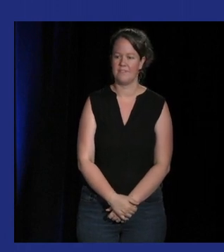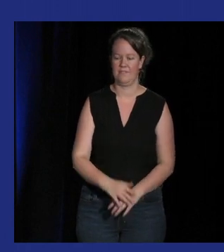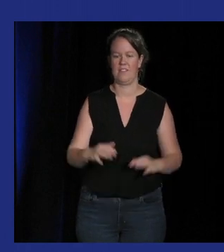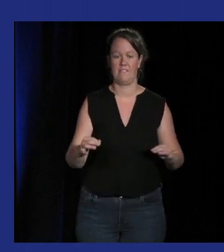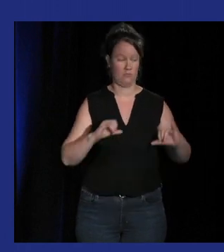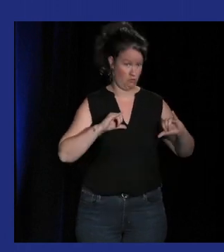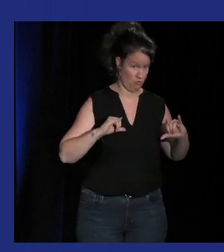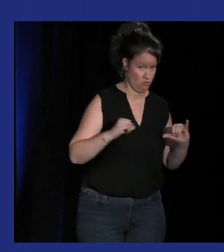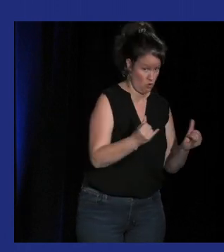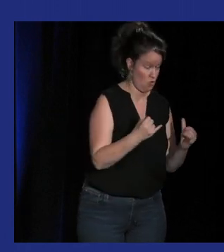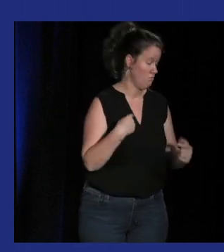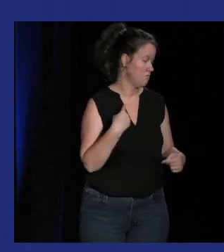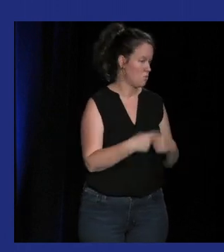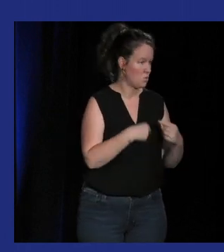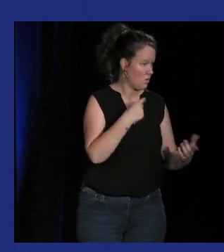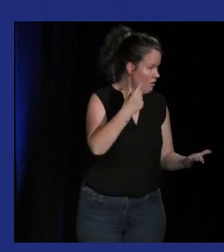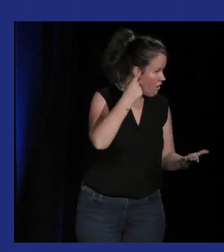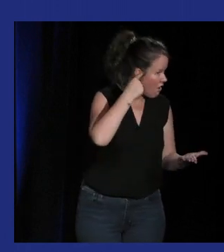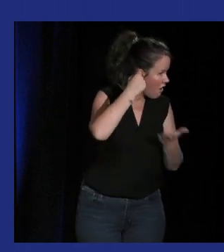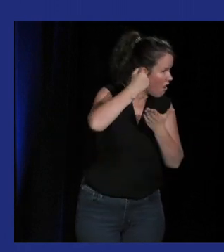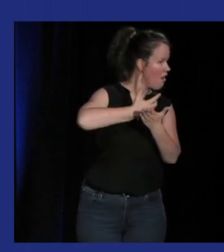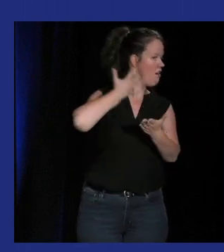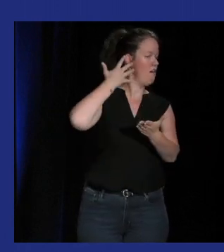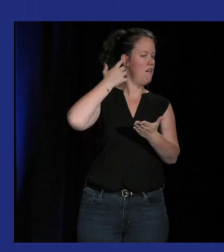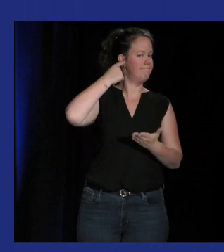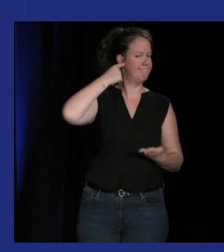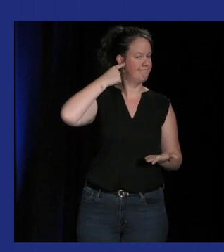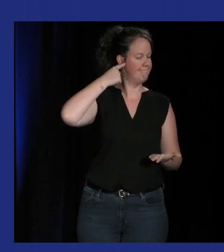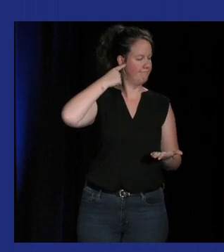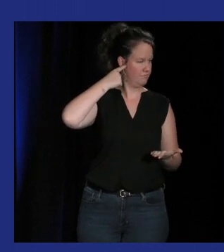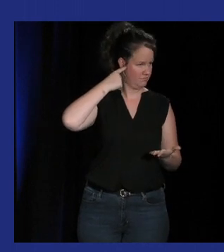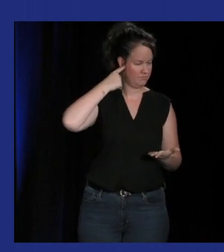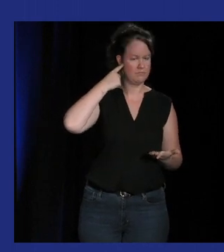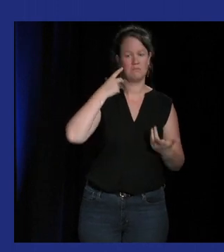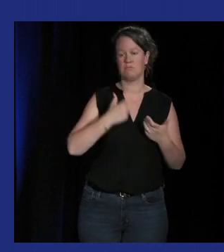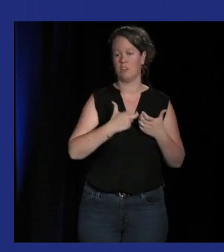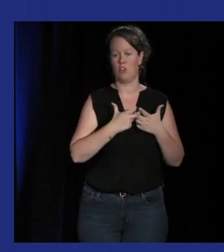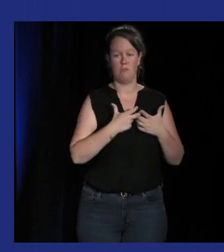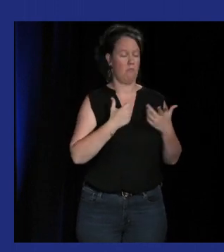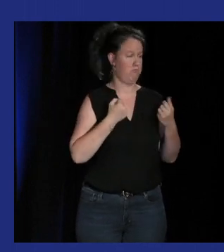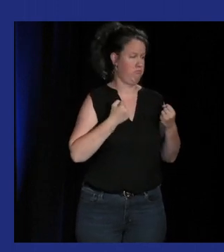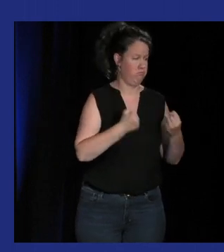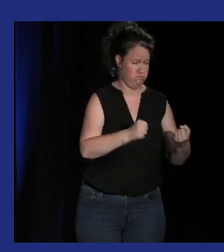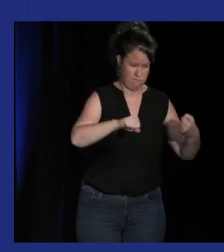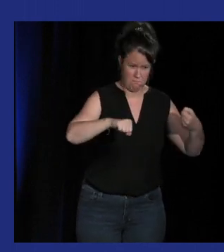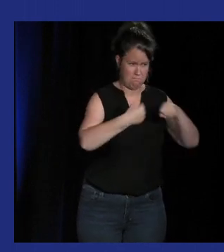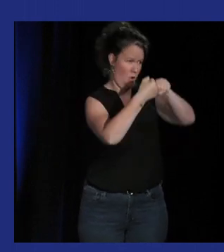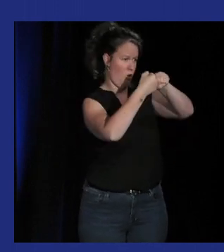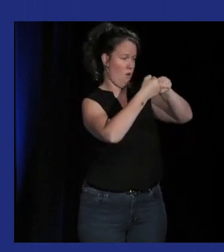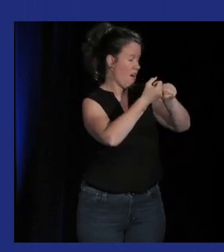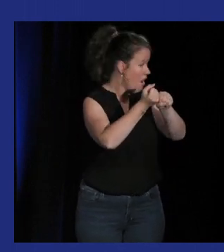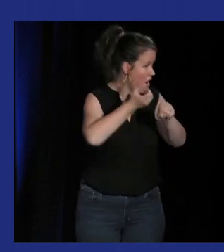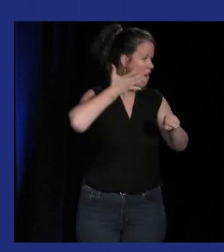qu'il y a des donc par exemple en général il y a un son qui arrive lors d'une collision ou peut-être je pense